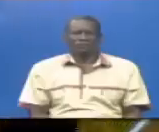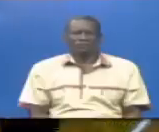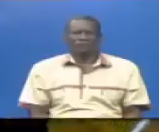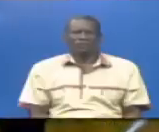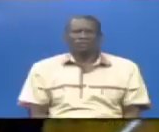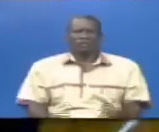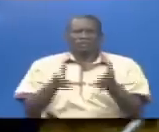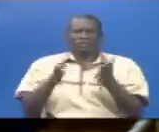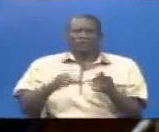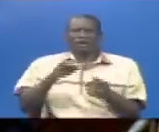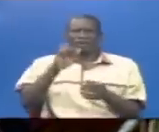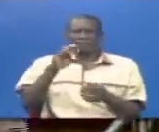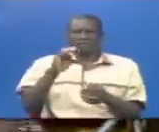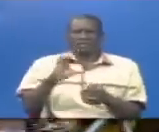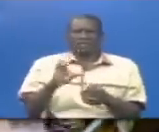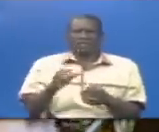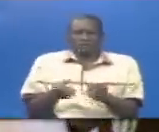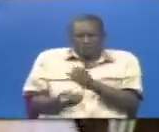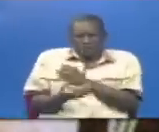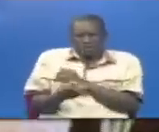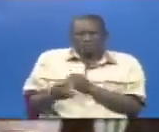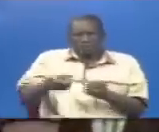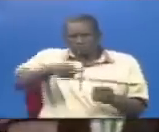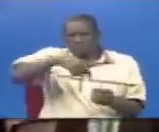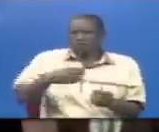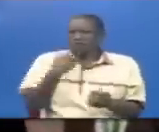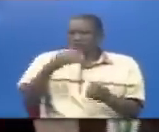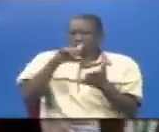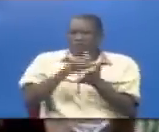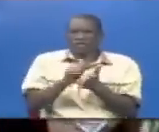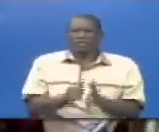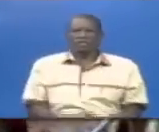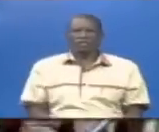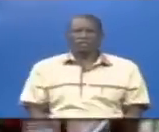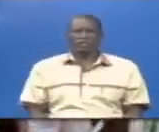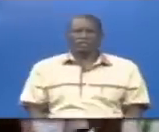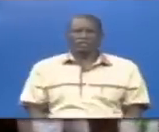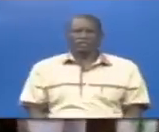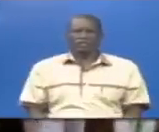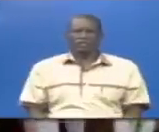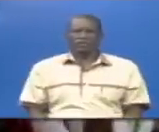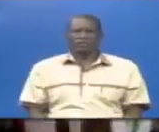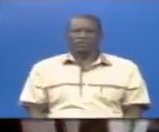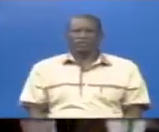Bila shaka IEBC itakuwa ikitueleza ni nani huyo.